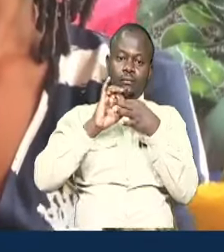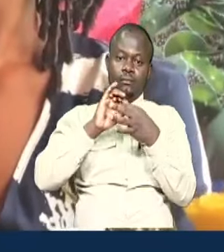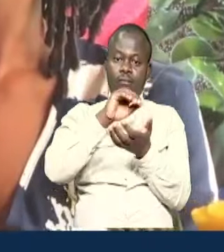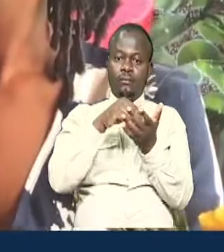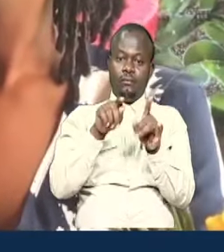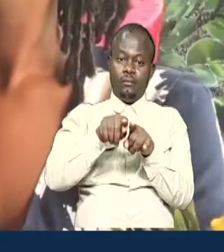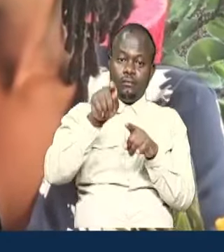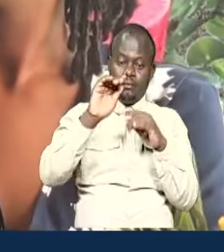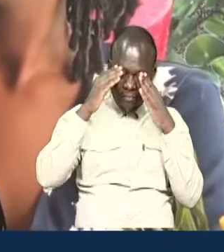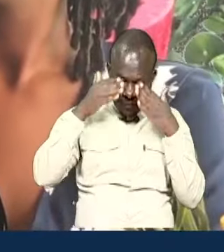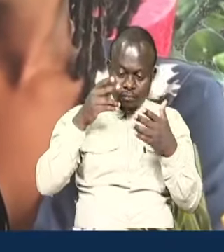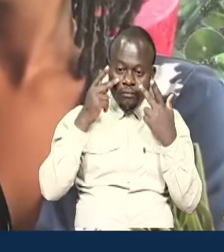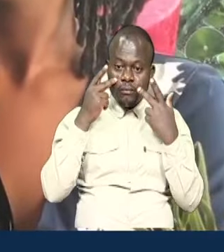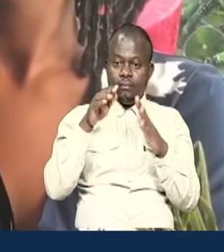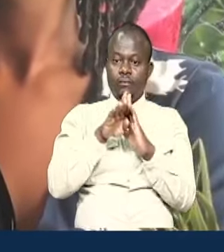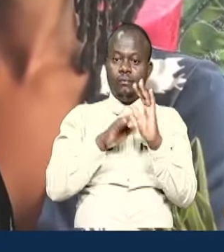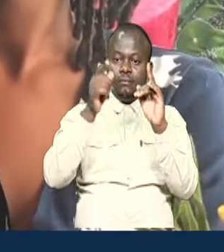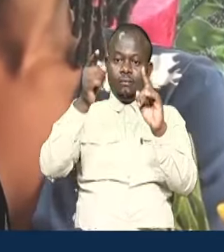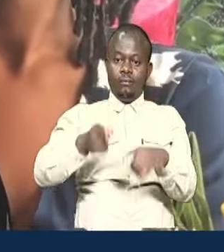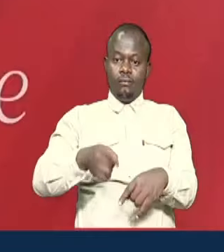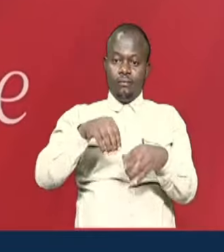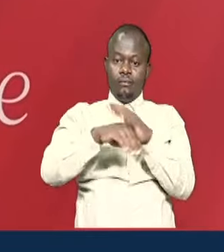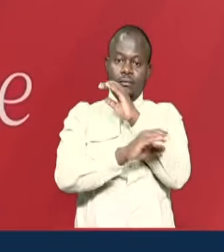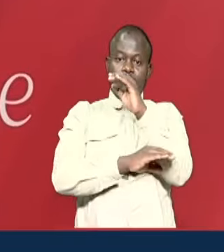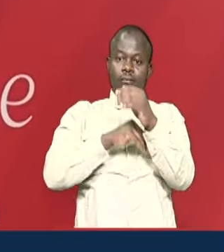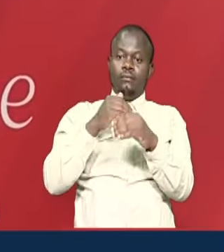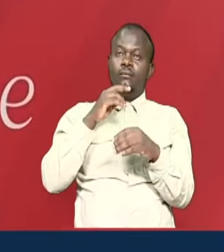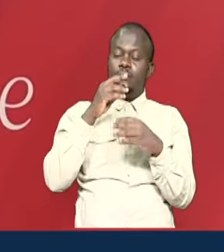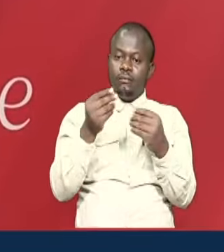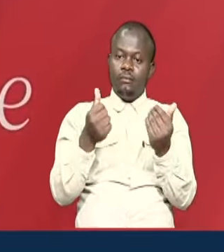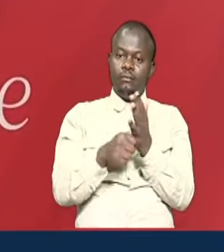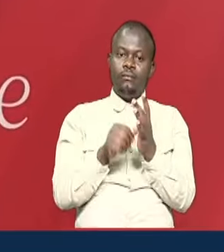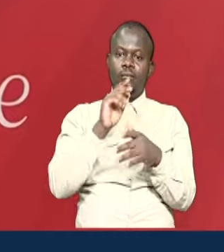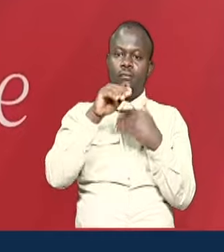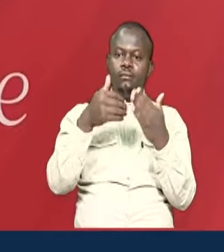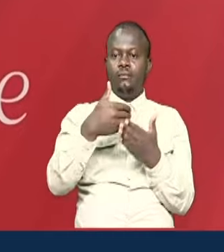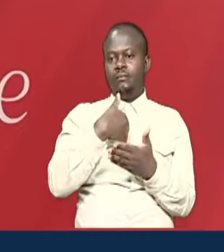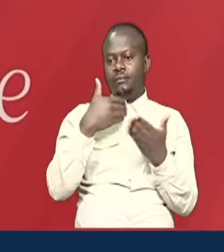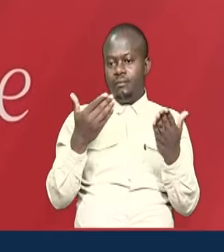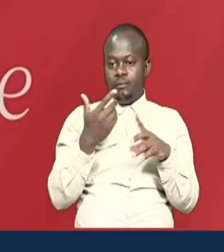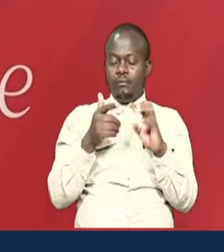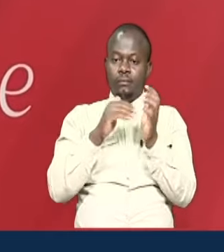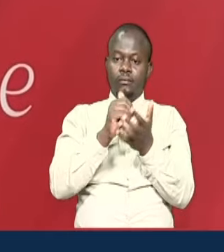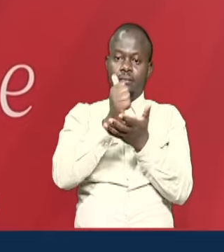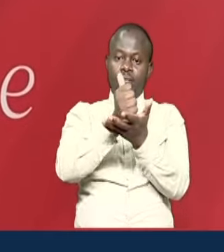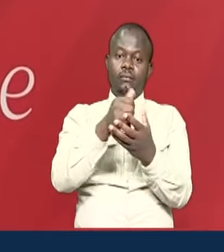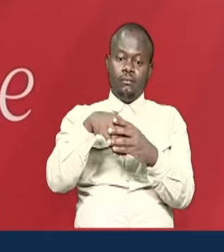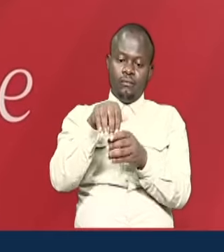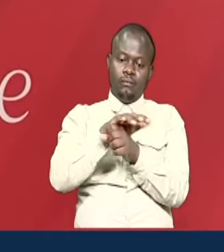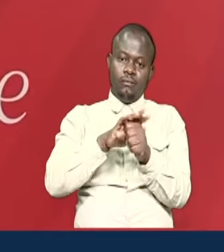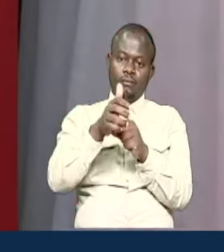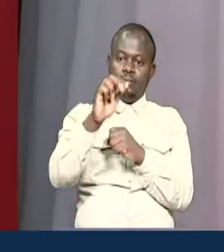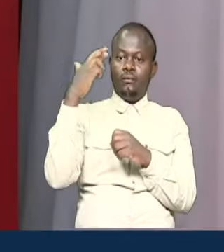nk'ibi bibanda kureba niba gahunda bizanye mu gihugu zisubiza ibibazo abaturage bafite kandi bakabafasha mu kuzuza izi